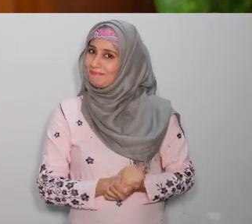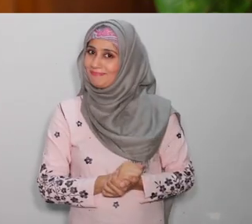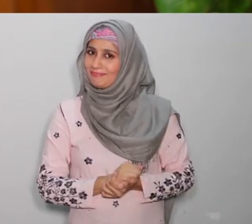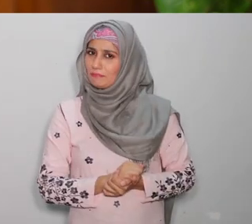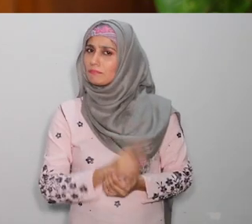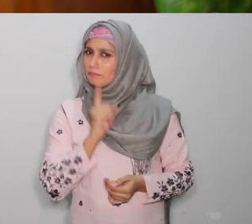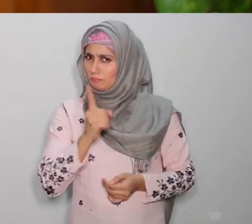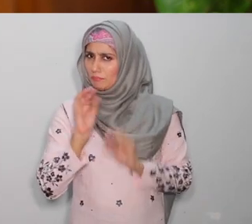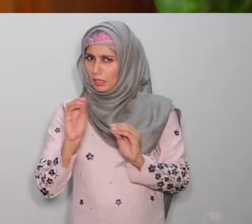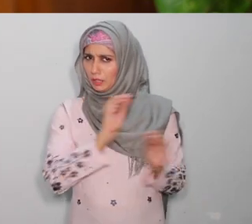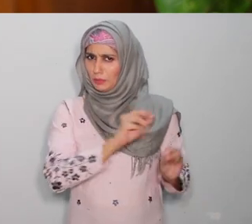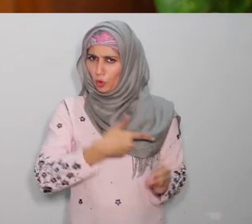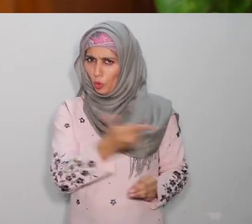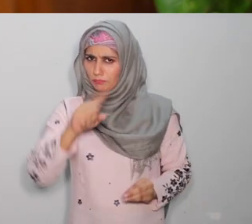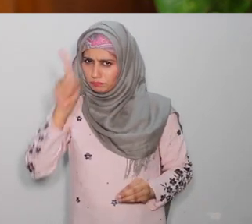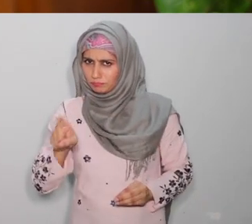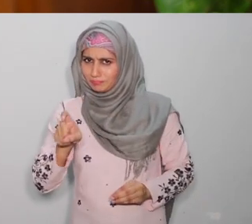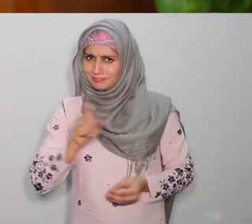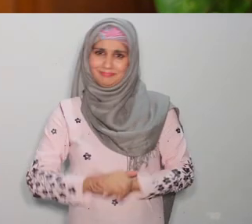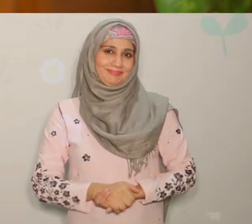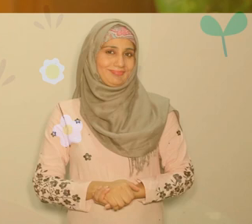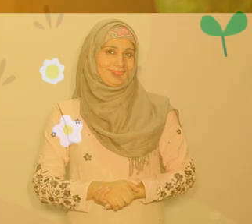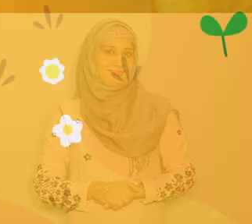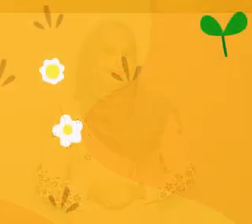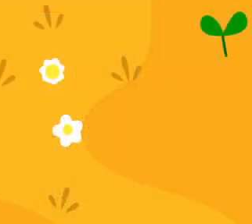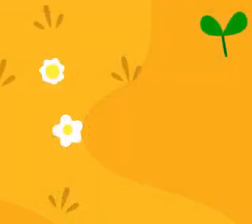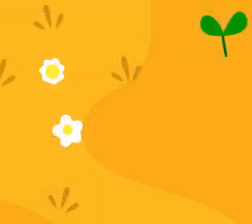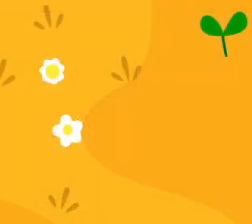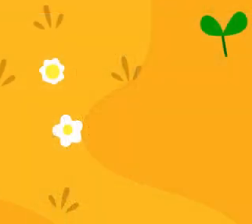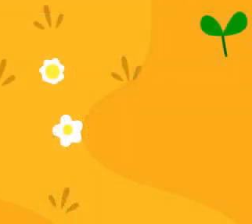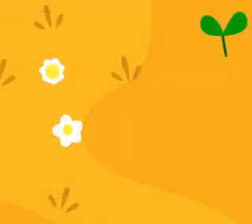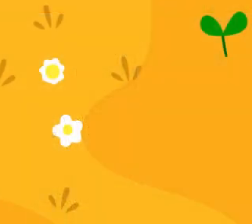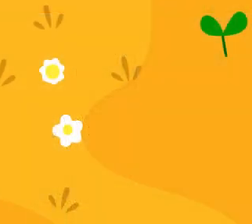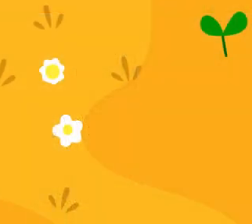है को आपत्ति है कि अ